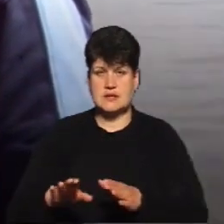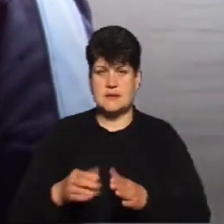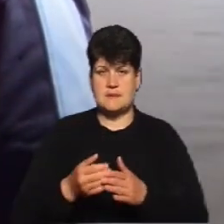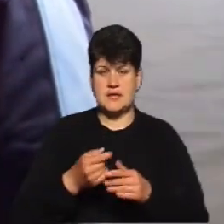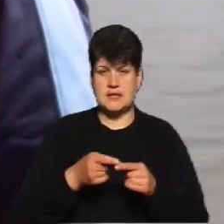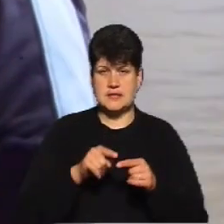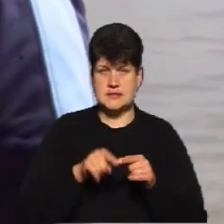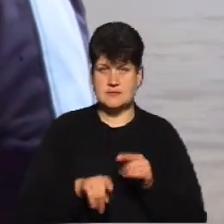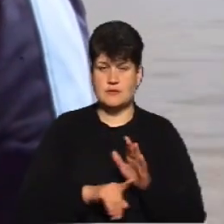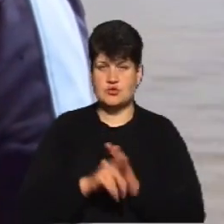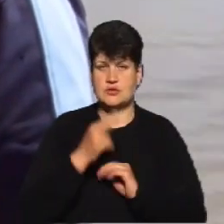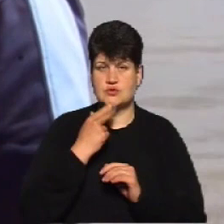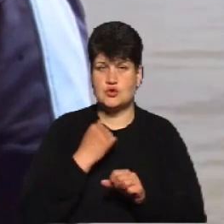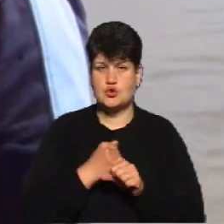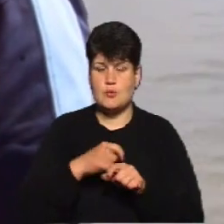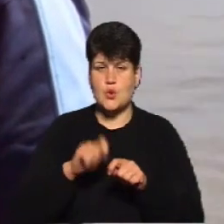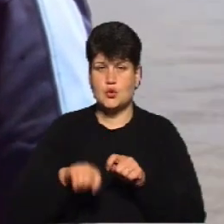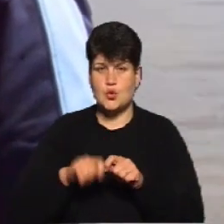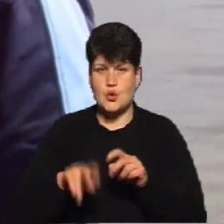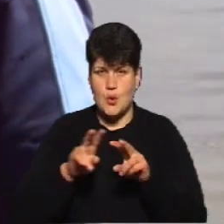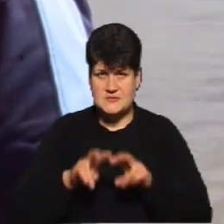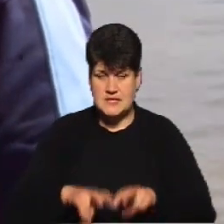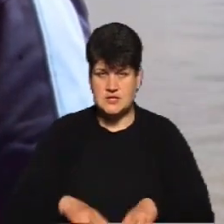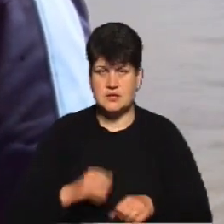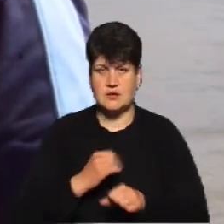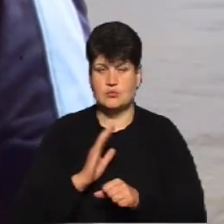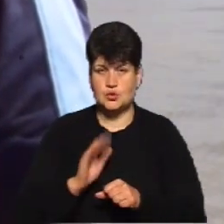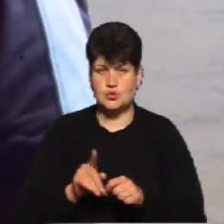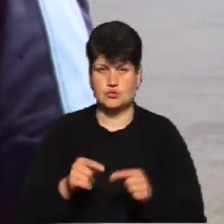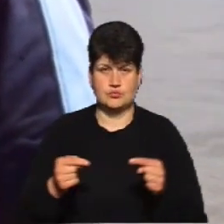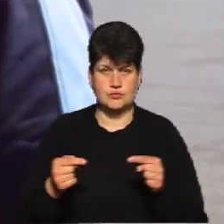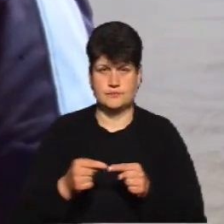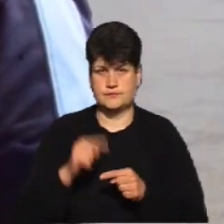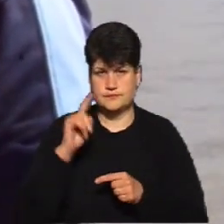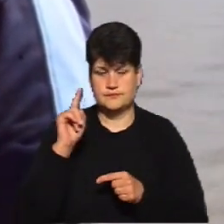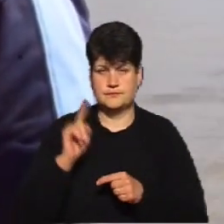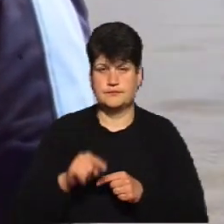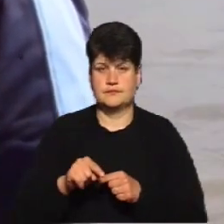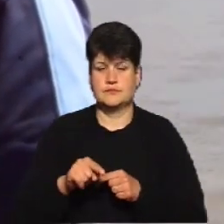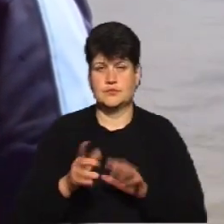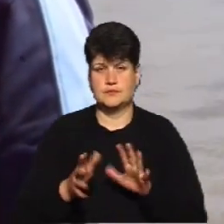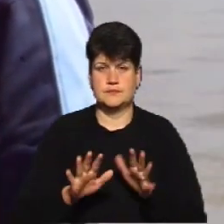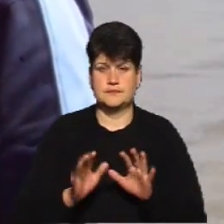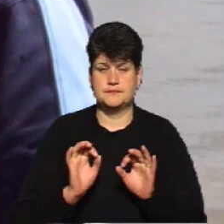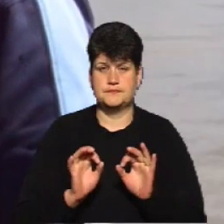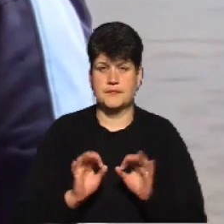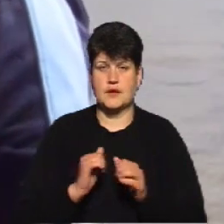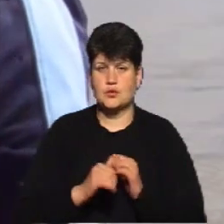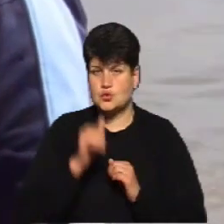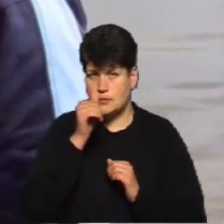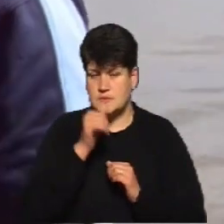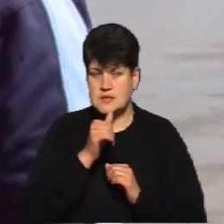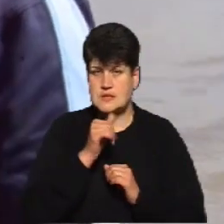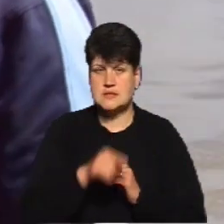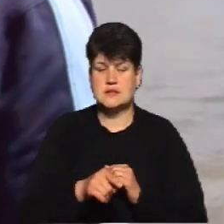ми зробимо циганку, контрольне обстеження у нас буде, щоб переопередньо знову впевнити, що менше має бути. Ну і що місяцю. Раз в